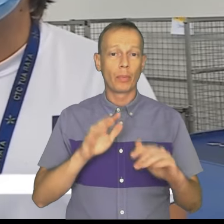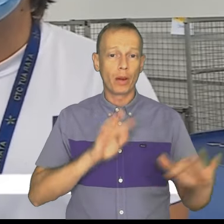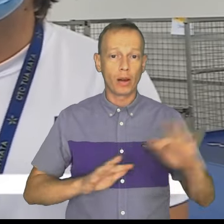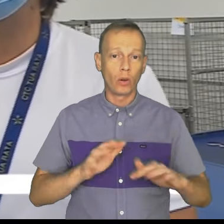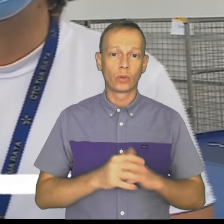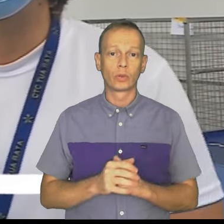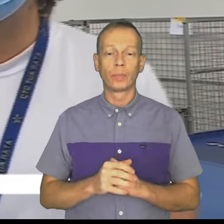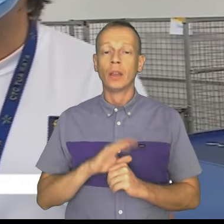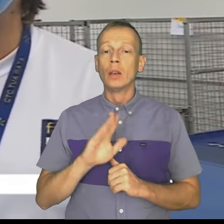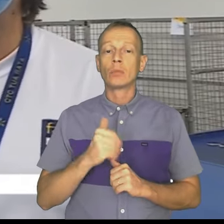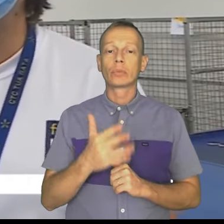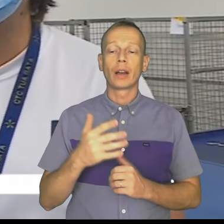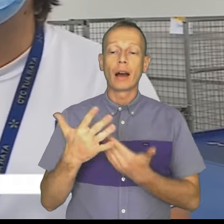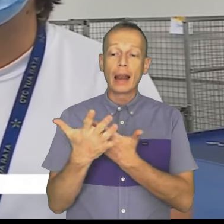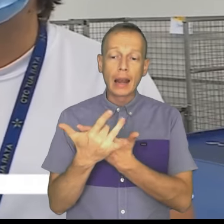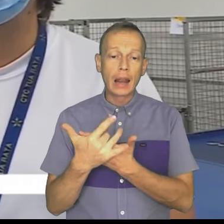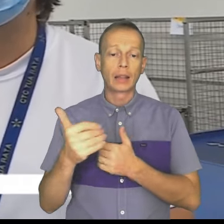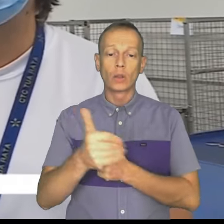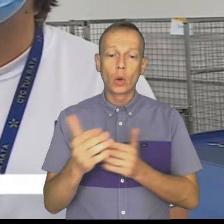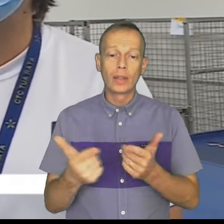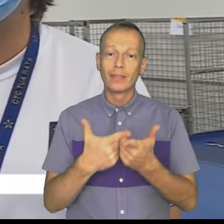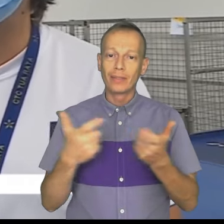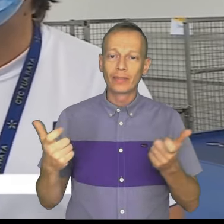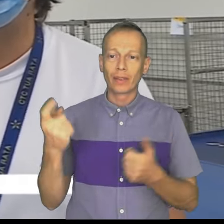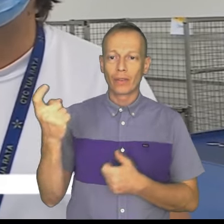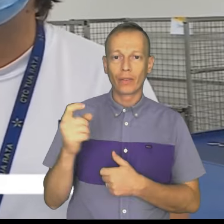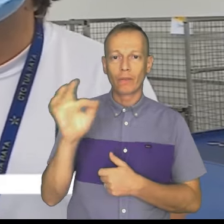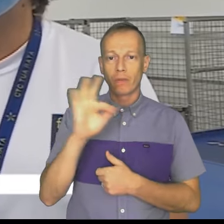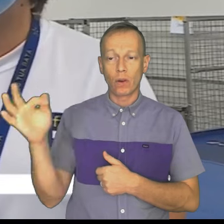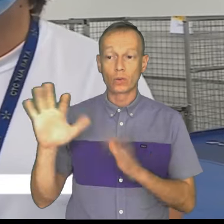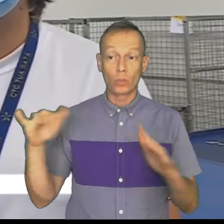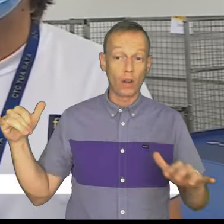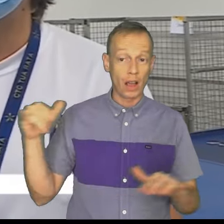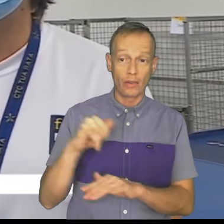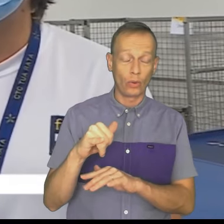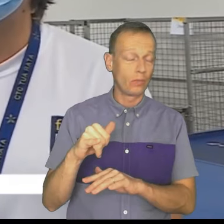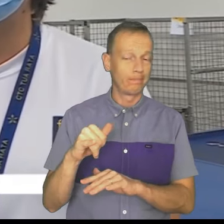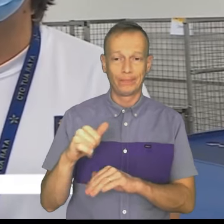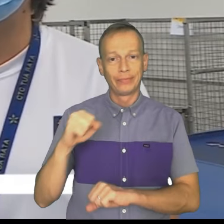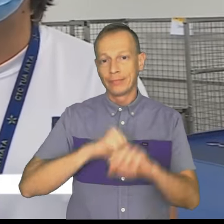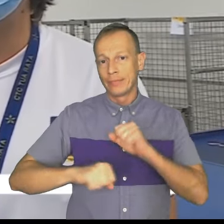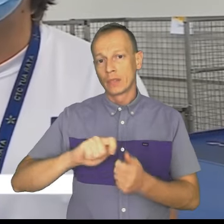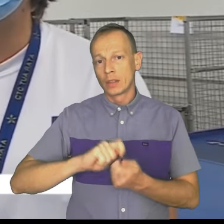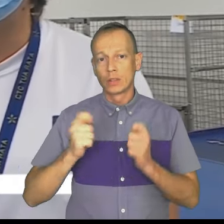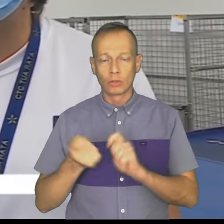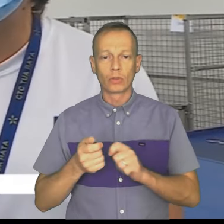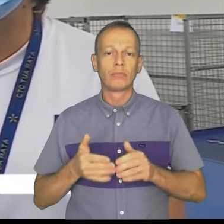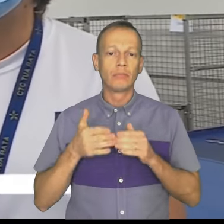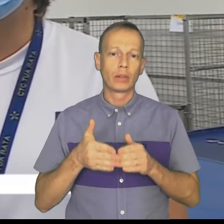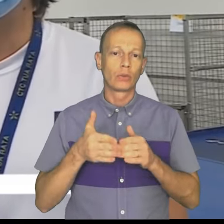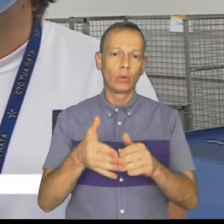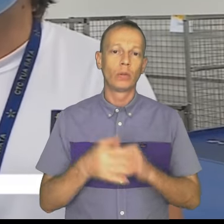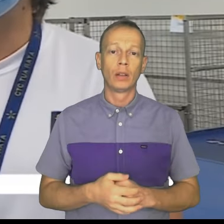au lieu de recevoir le courrier, tous les colis postaux qui sont expédiés de métropole par avion, la Poste s'est organisée afin de les envoyer par voie maritime.